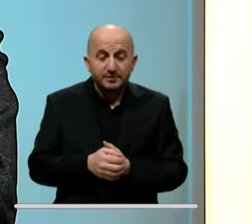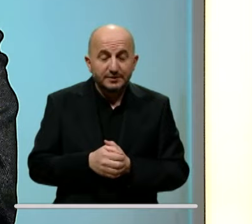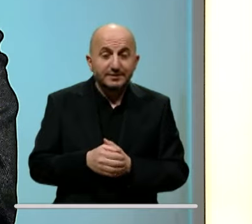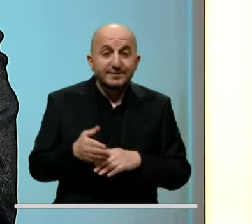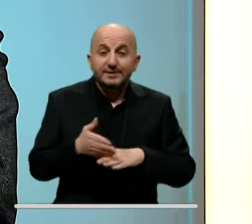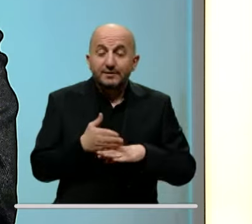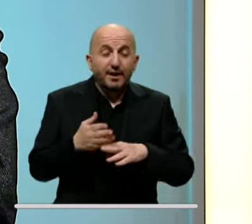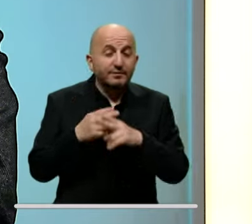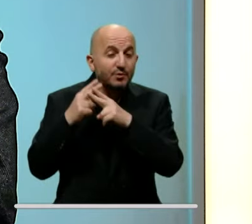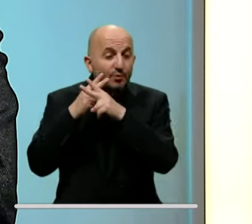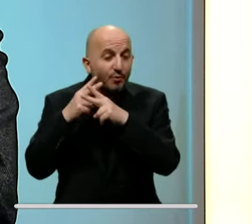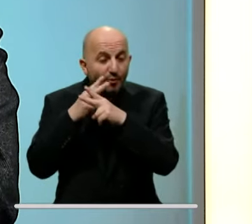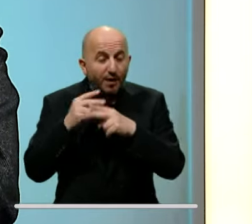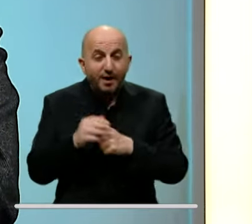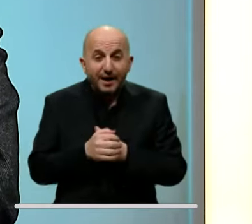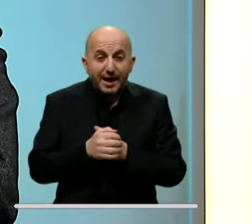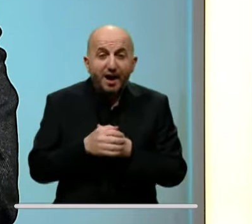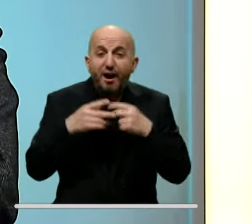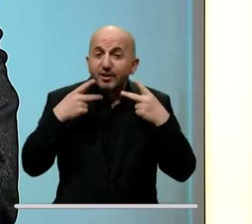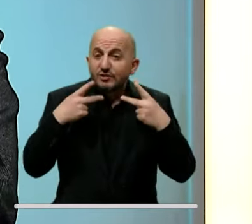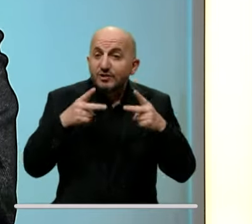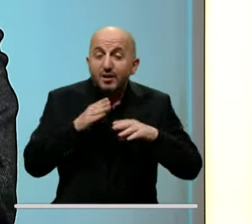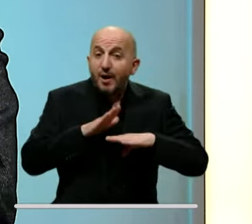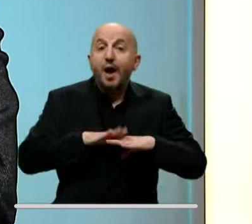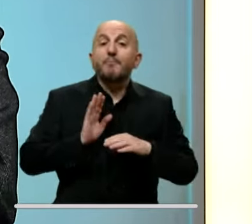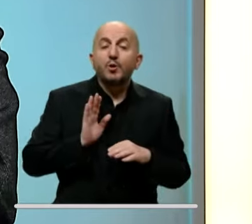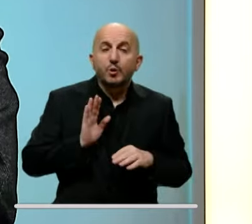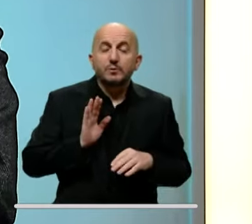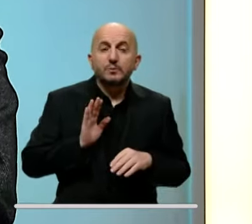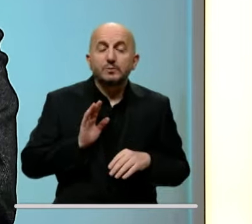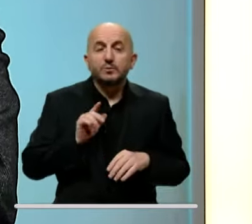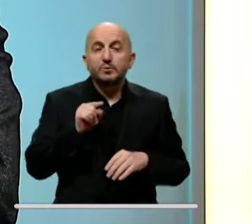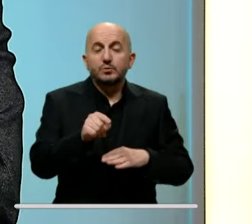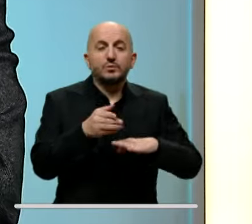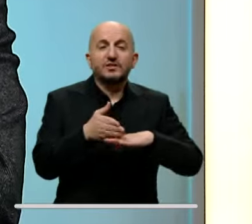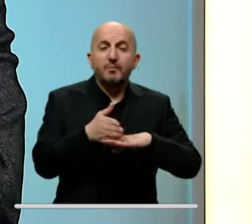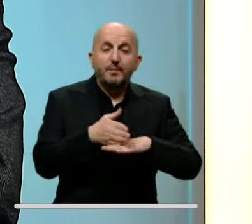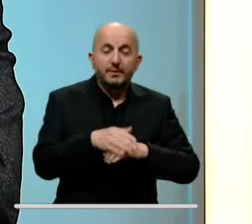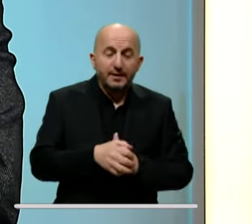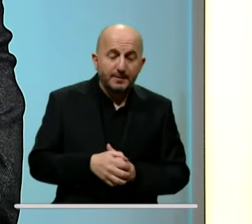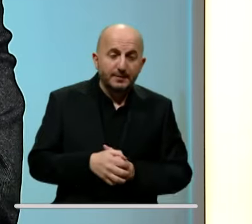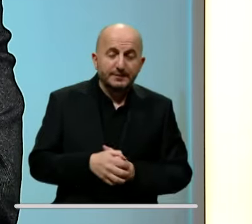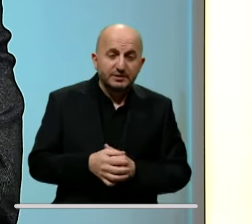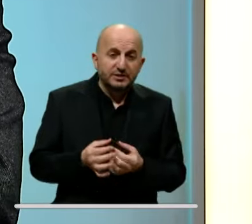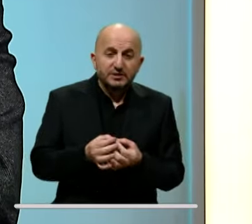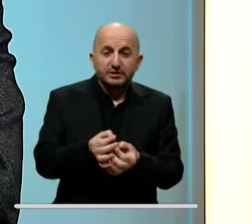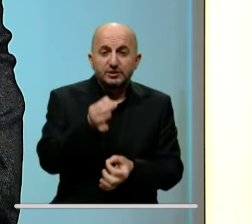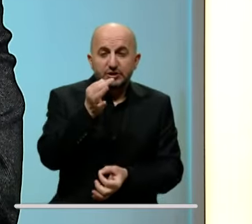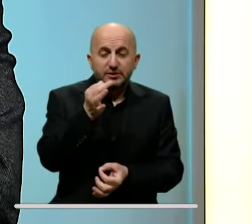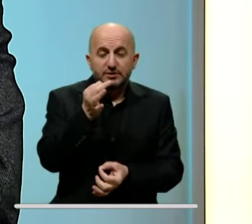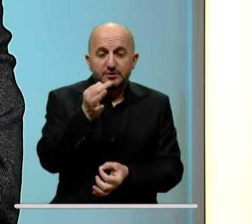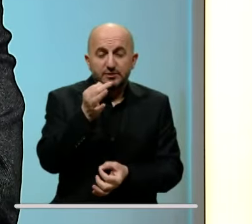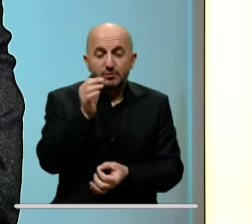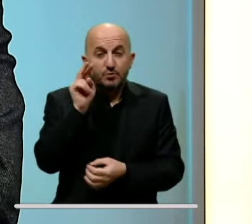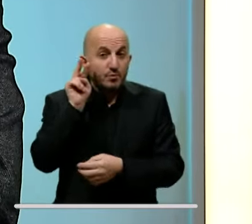Neden rüya Eee tabiri yapmıyoruz Eee şundan dolayı Eee kişinin Eee